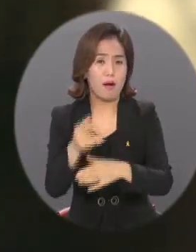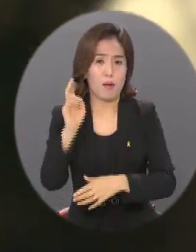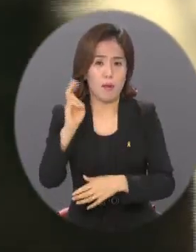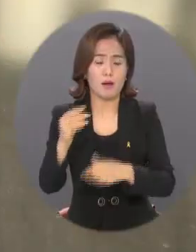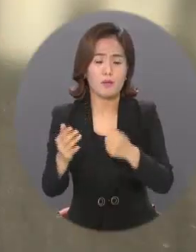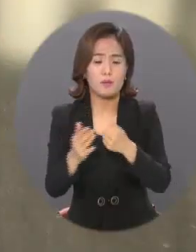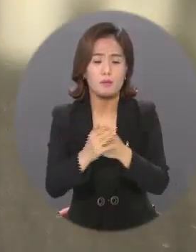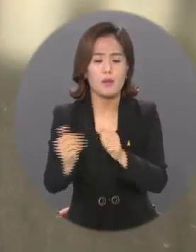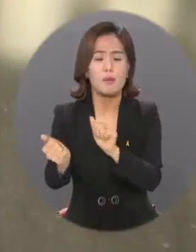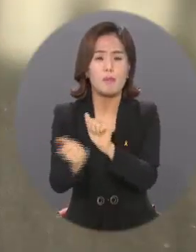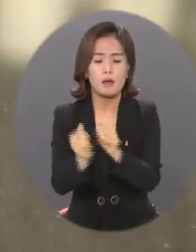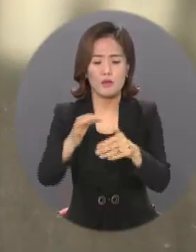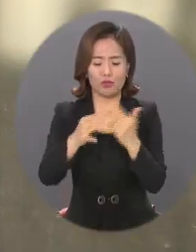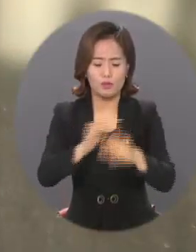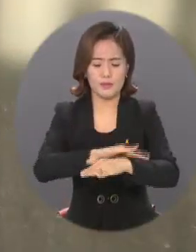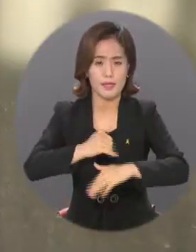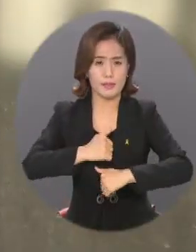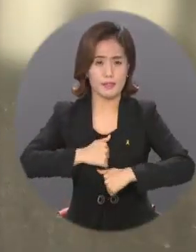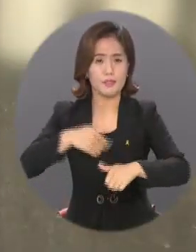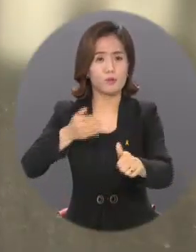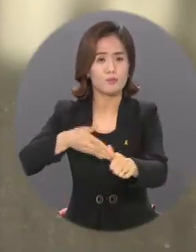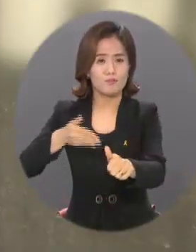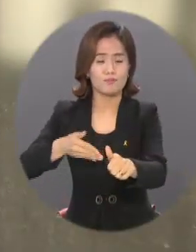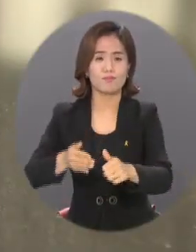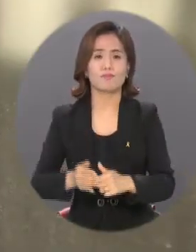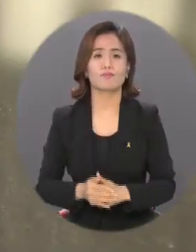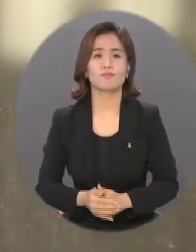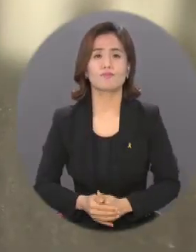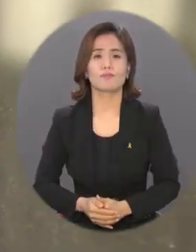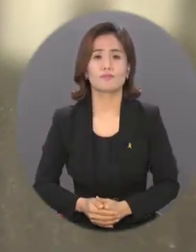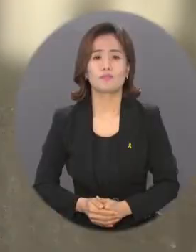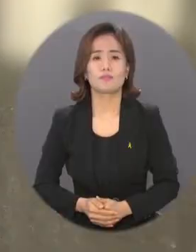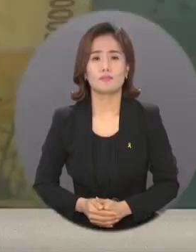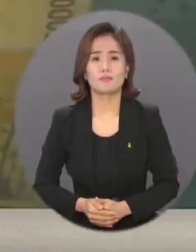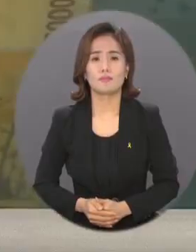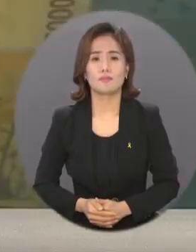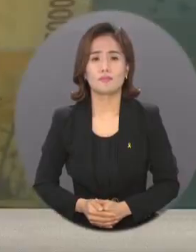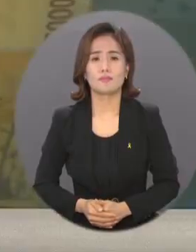나타났다며 방역수칙 준수를 당부했습니다.